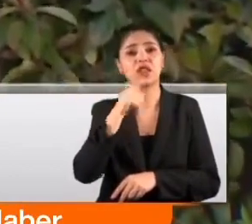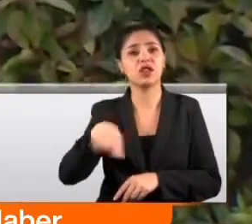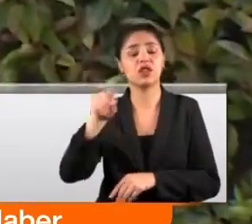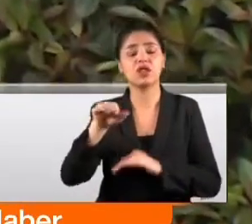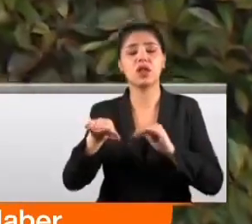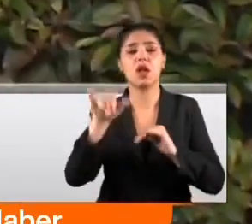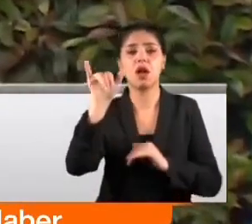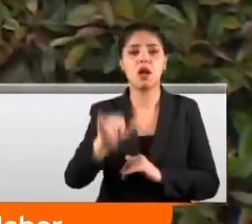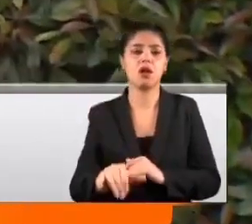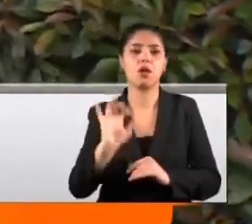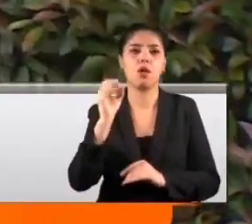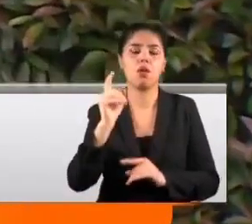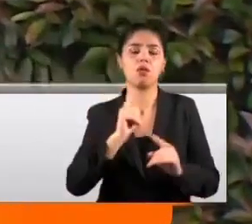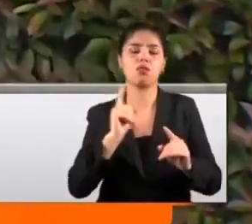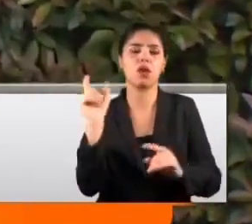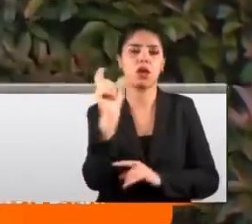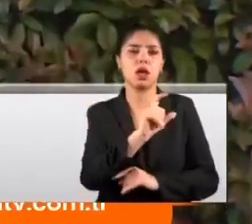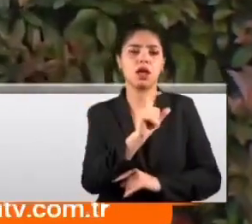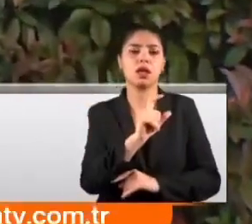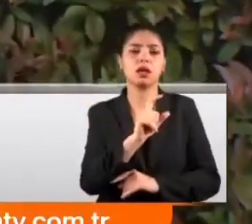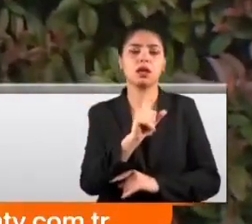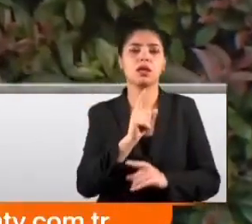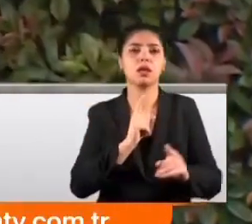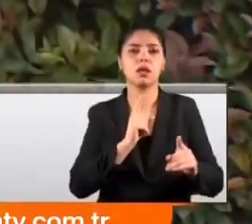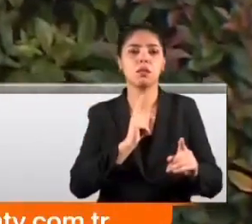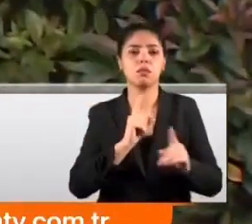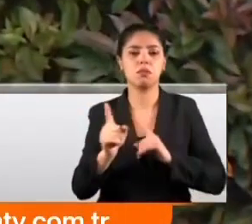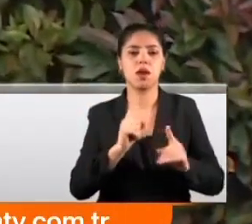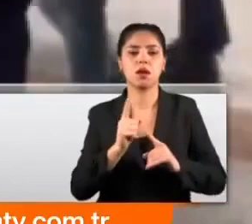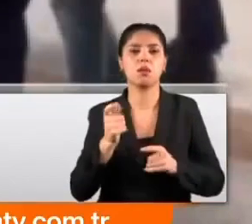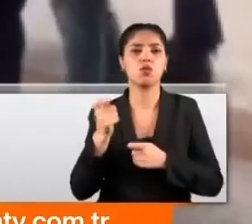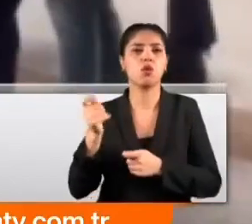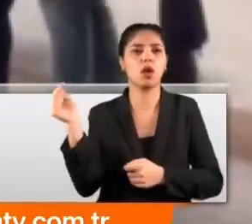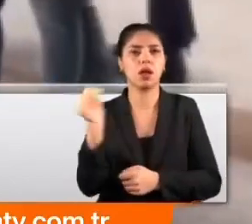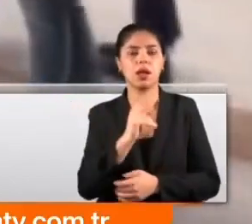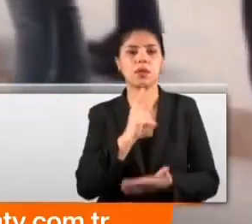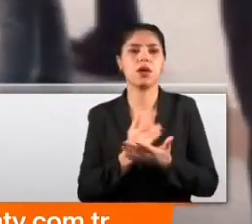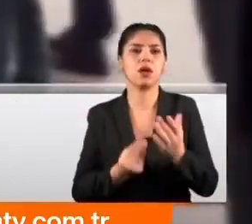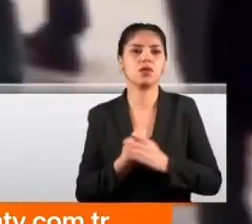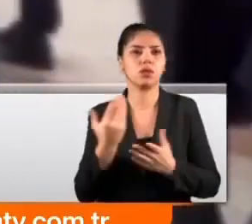ayındaki ikinci duruşmaya tanık sıfatıyla zorla getirme kararı çıktı.